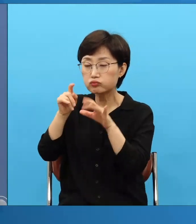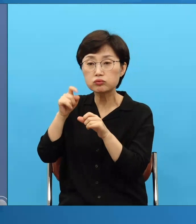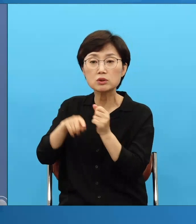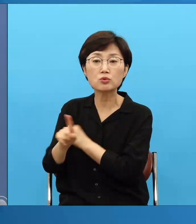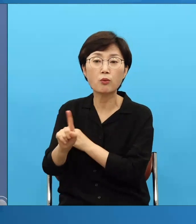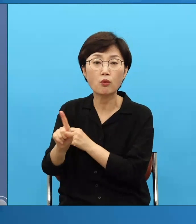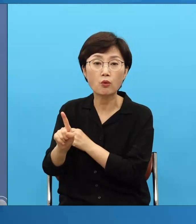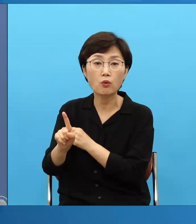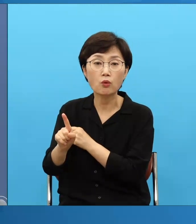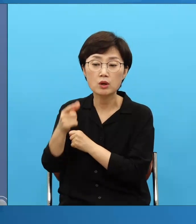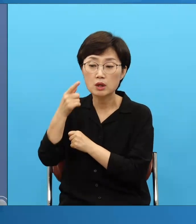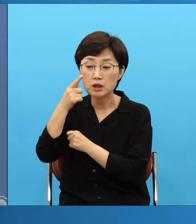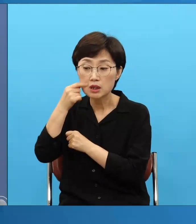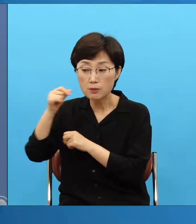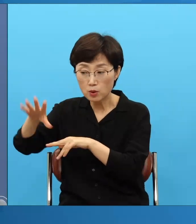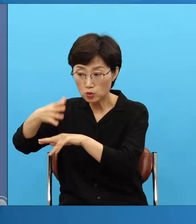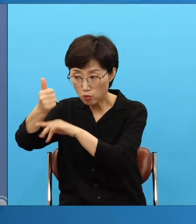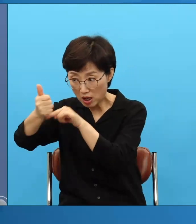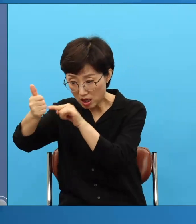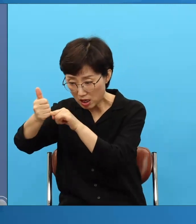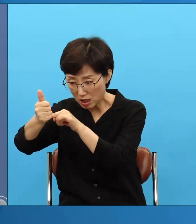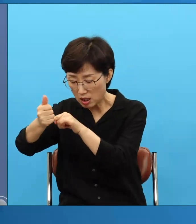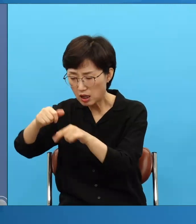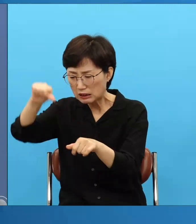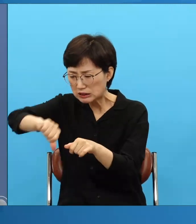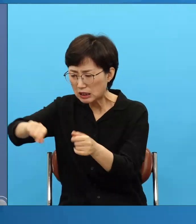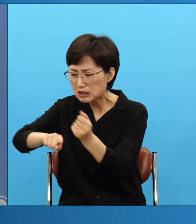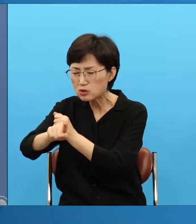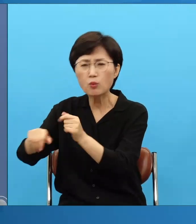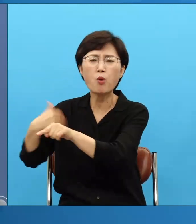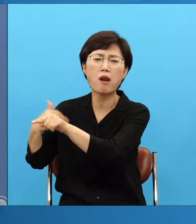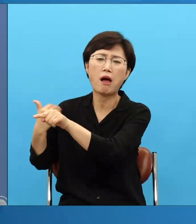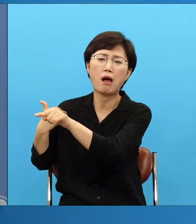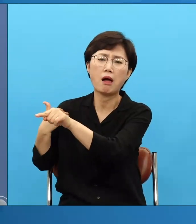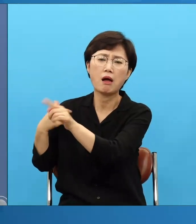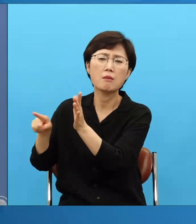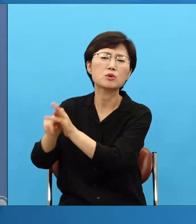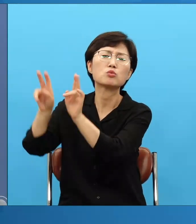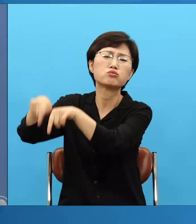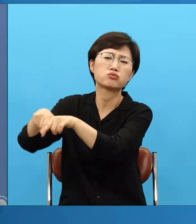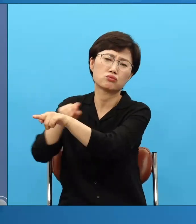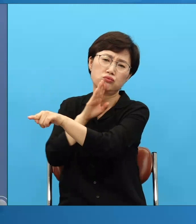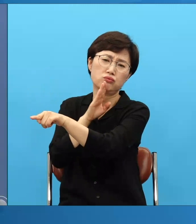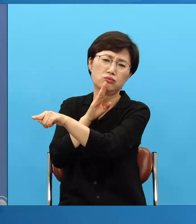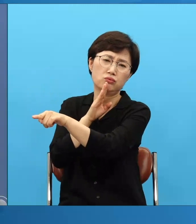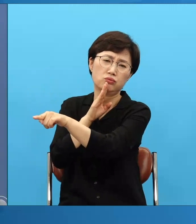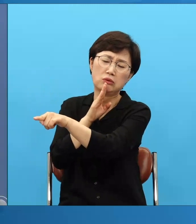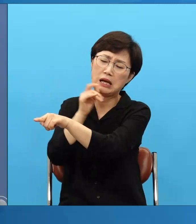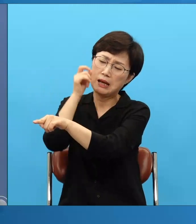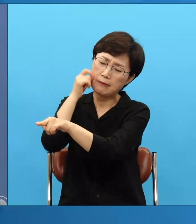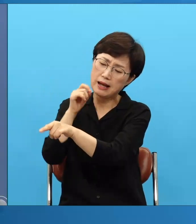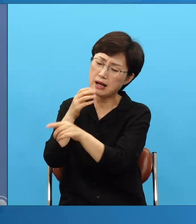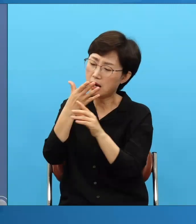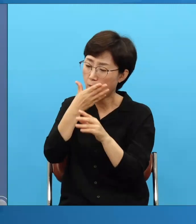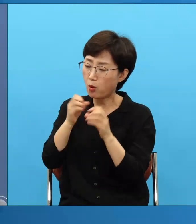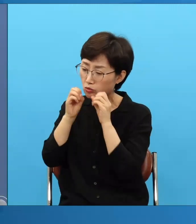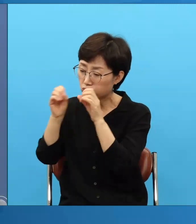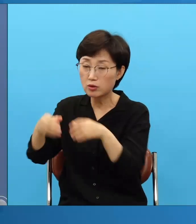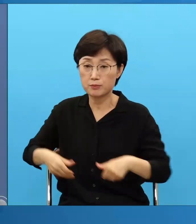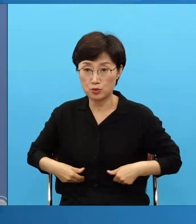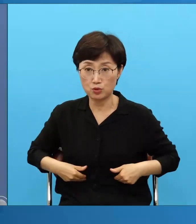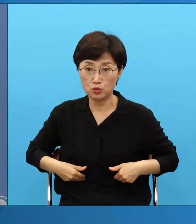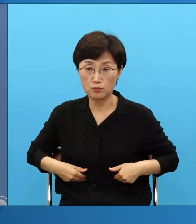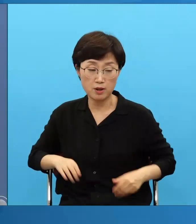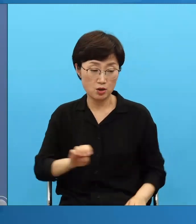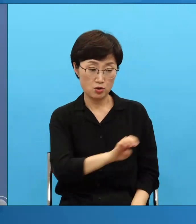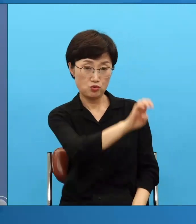gospel to Japan? 그래서 Because the emperor of 전하는 Japan 겁니다. do not know this answer. We have to share this gospel. 아니 저 유럽에 미국에 많은 지도자들